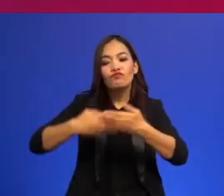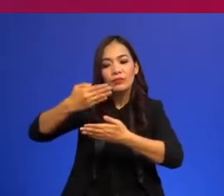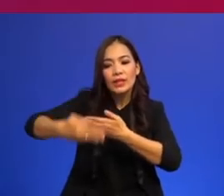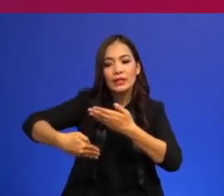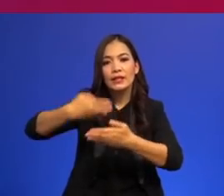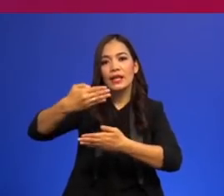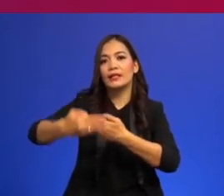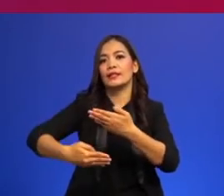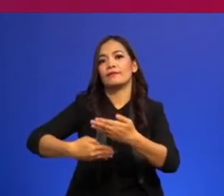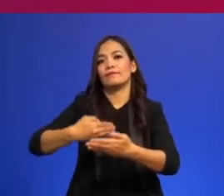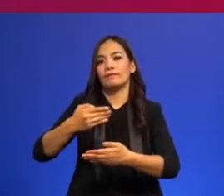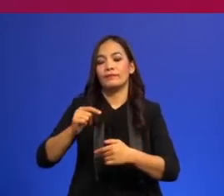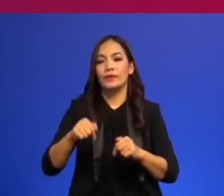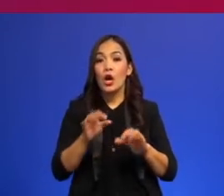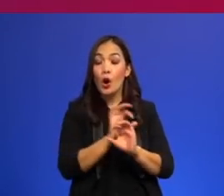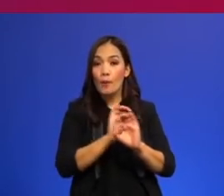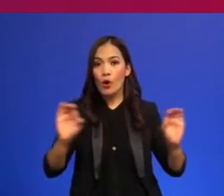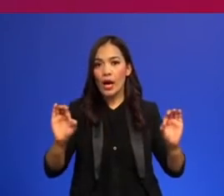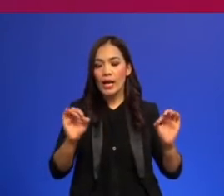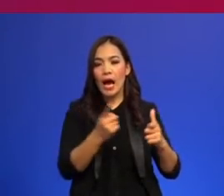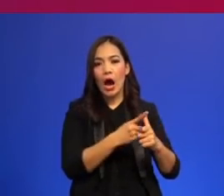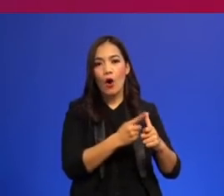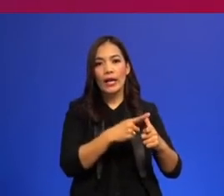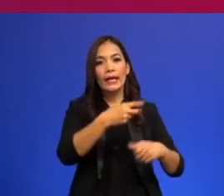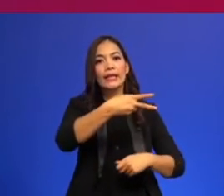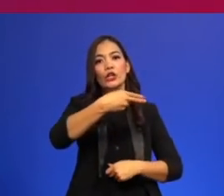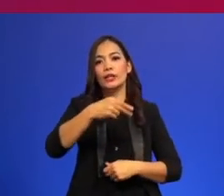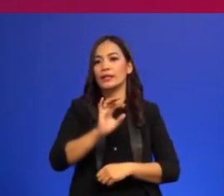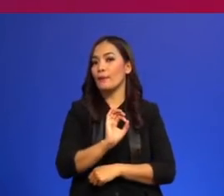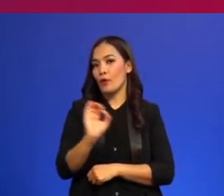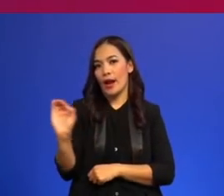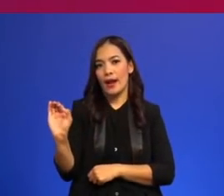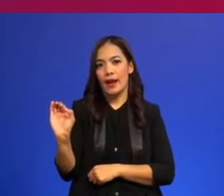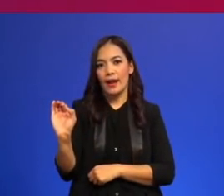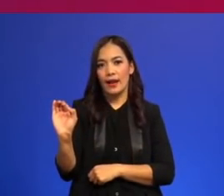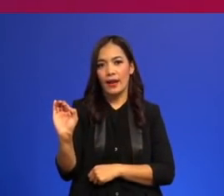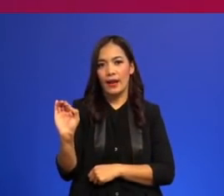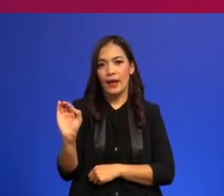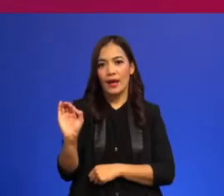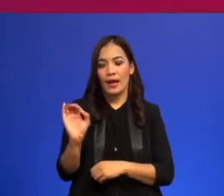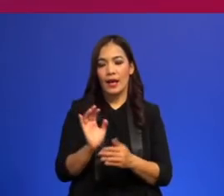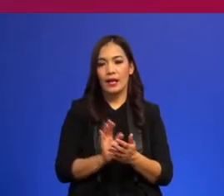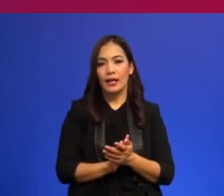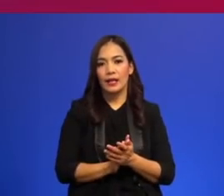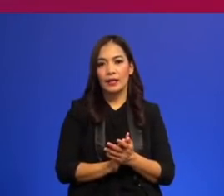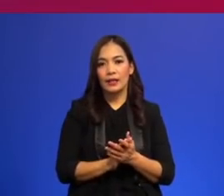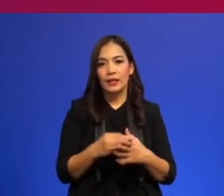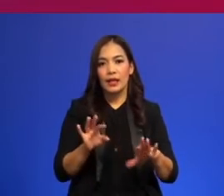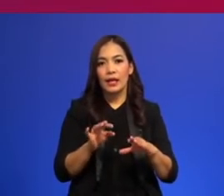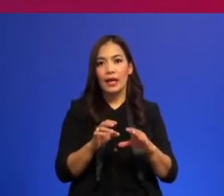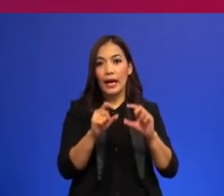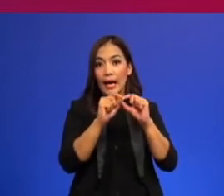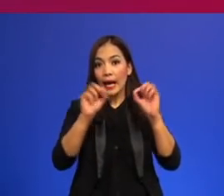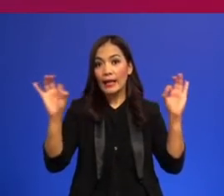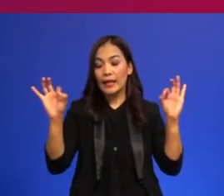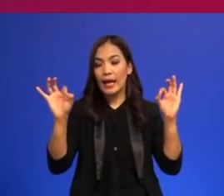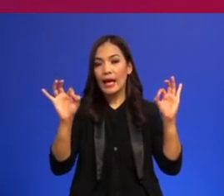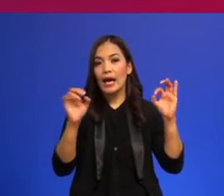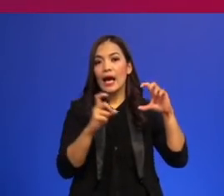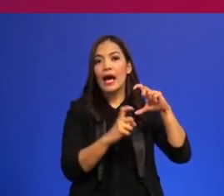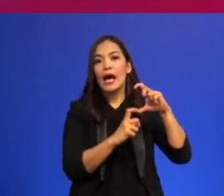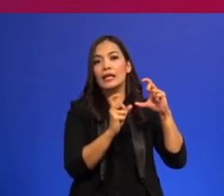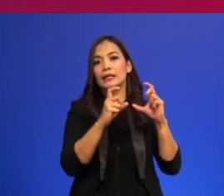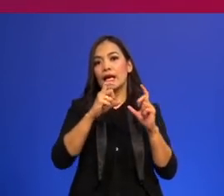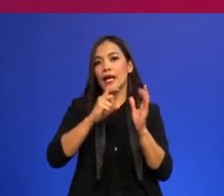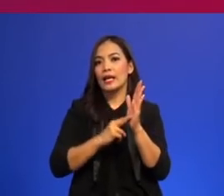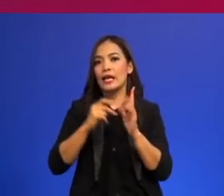ini bukan berasal dari Indonesia. Dari kata sandwich generation sudah jelas